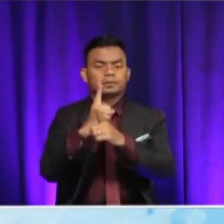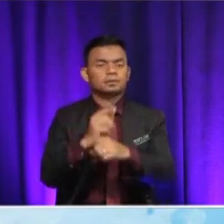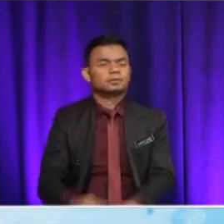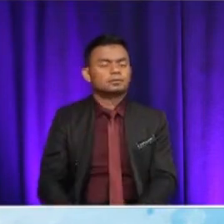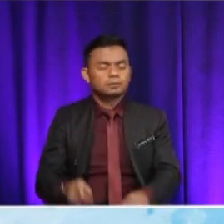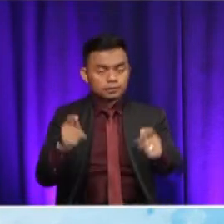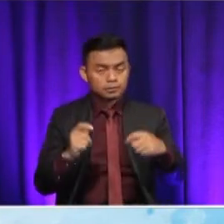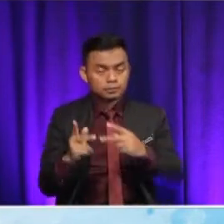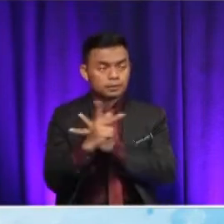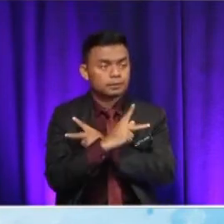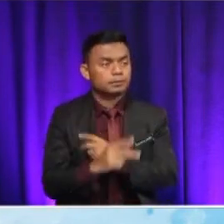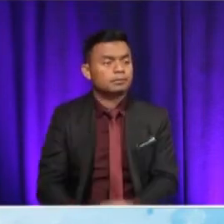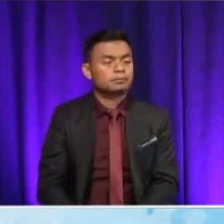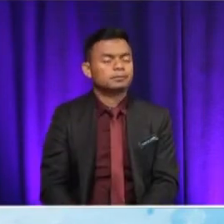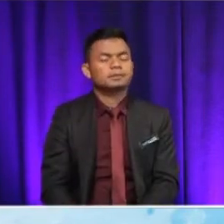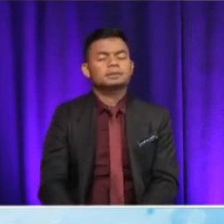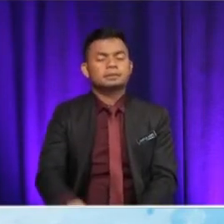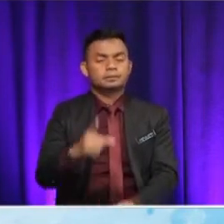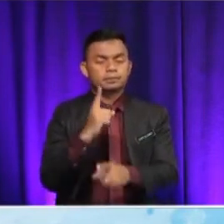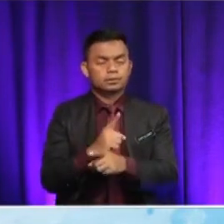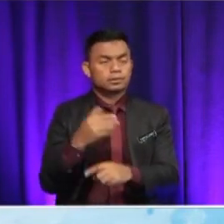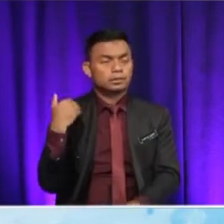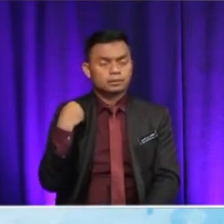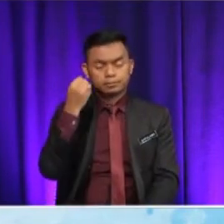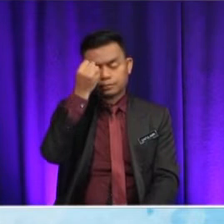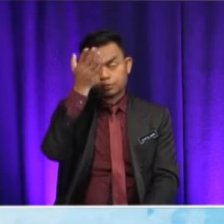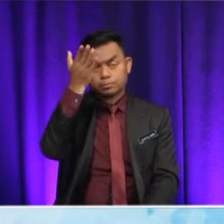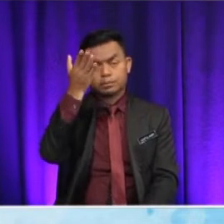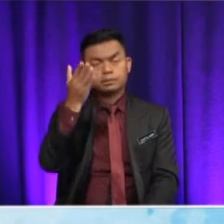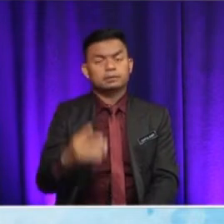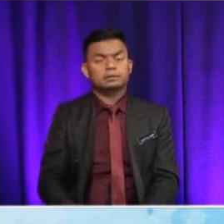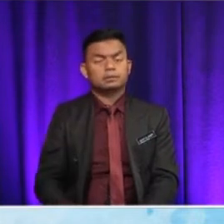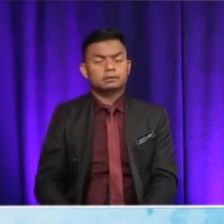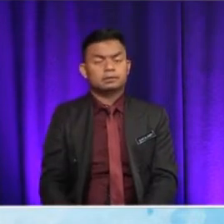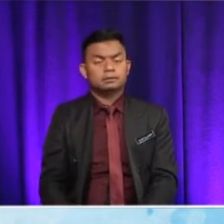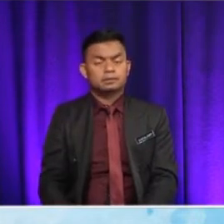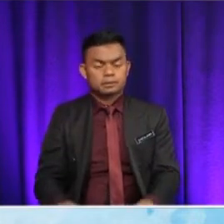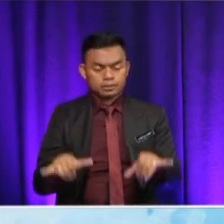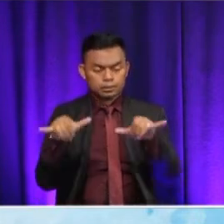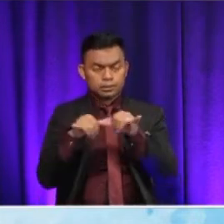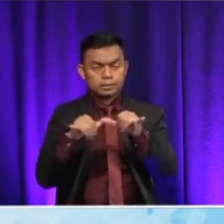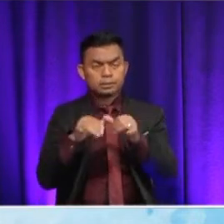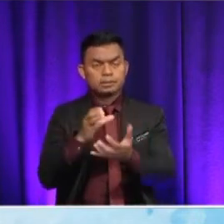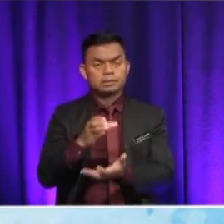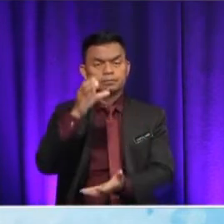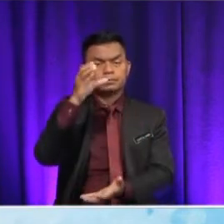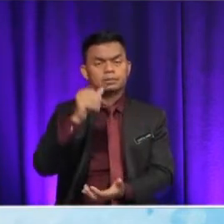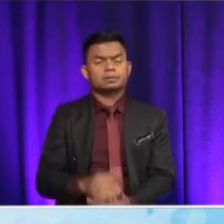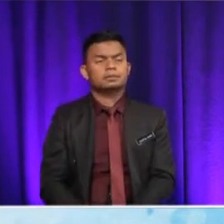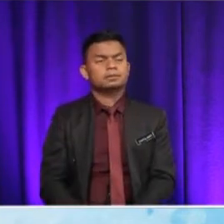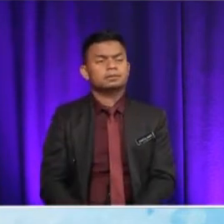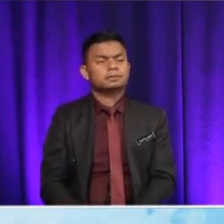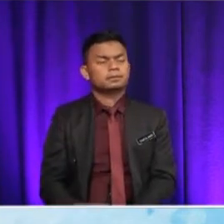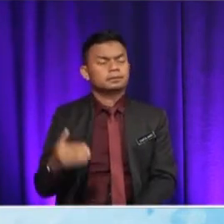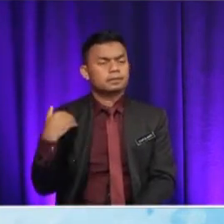Alimin. Bagus di situ. Okey, betul. Ada maklumat mengenai size pipe. Ya. Okey, kedudukan pipe betul ke salah?